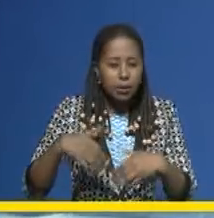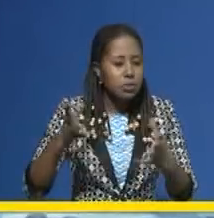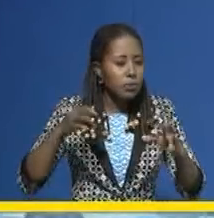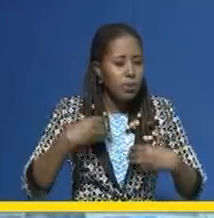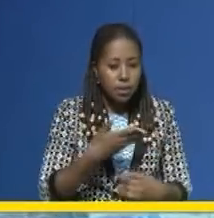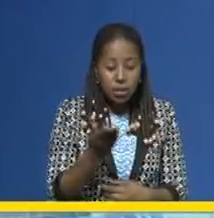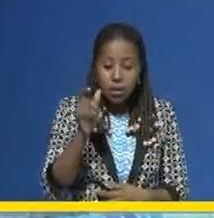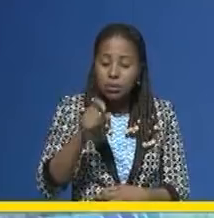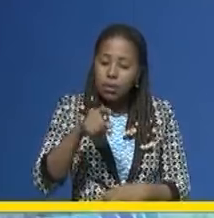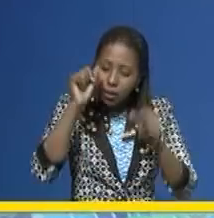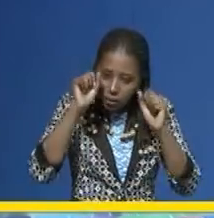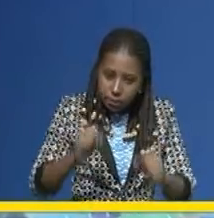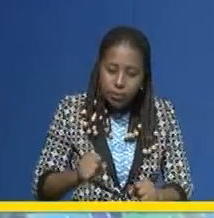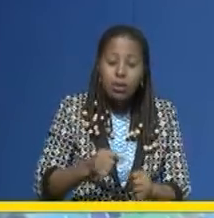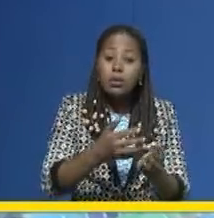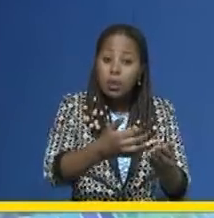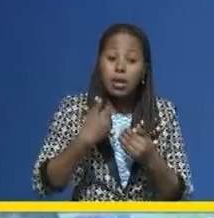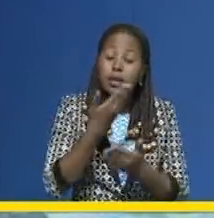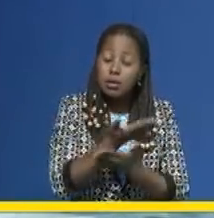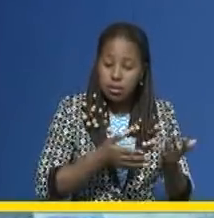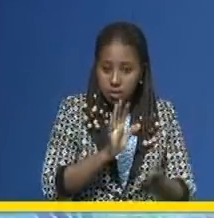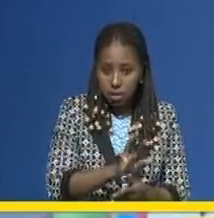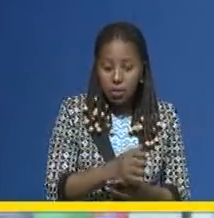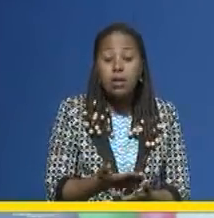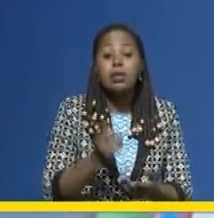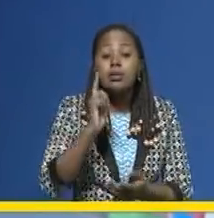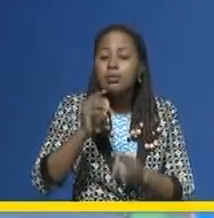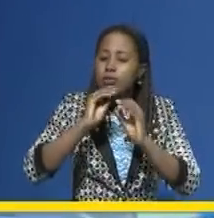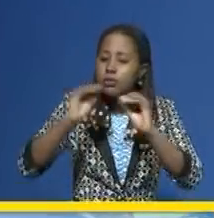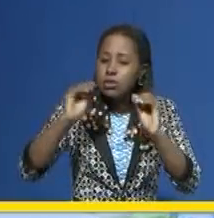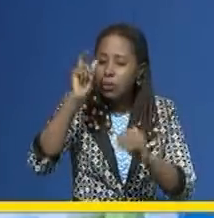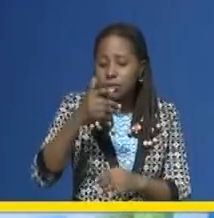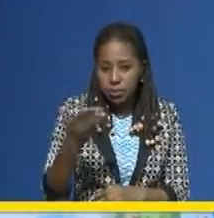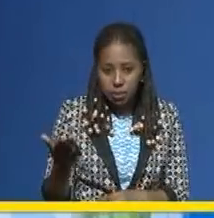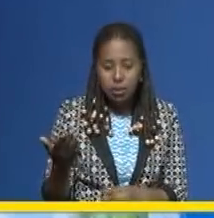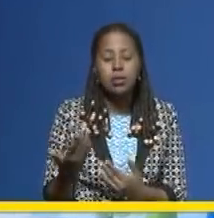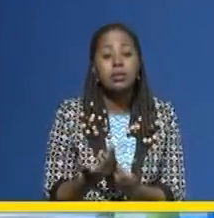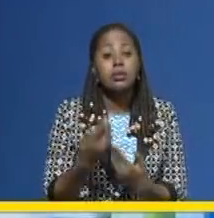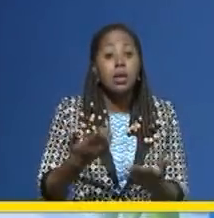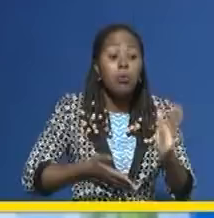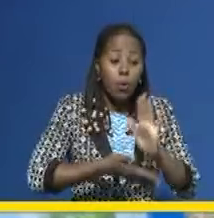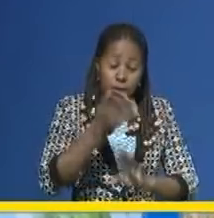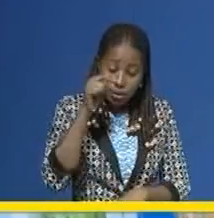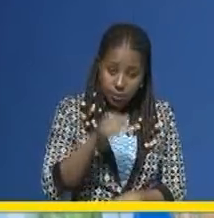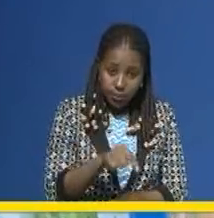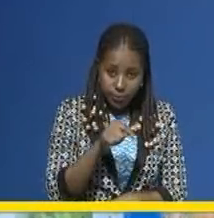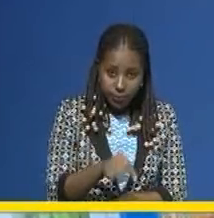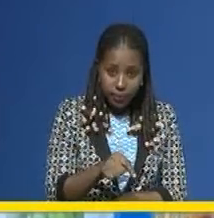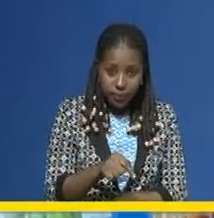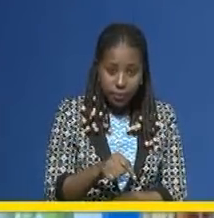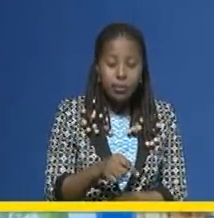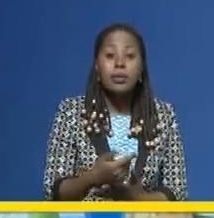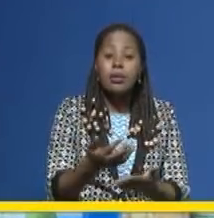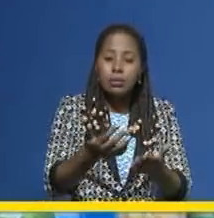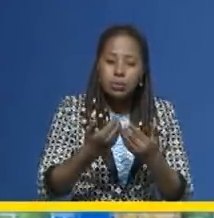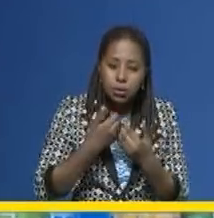kukubali watu kama watu wabainishe wanyang'anye leseni ili iwe fundisho kwa wengine. Kwa mwanzie hapa,